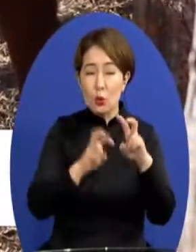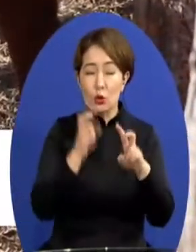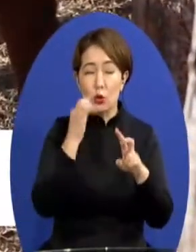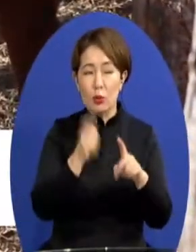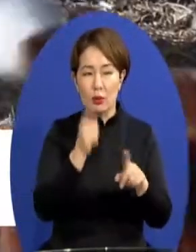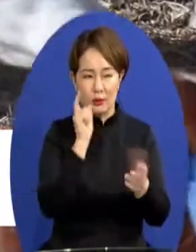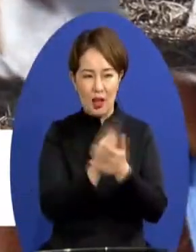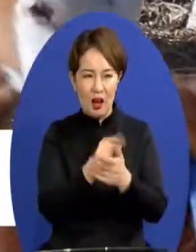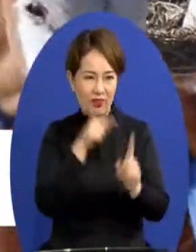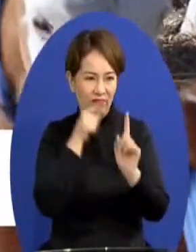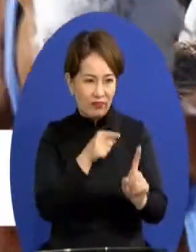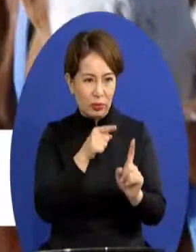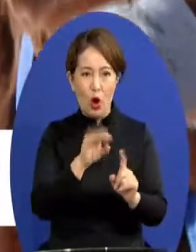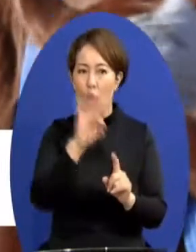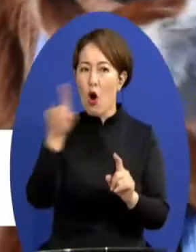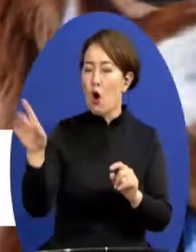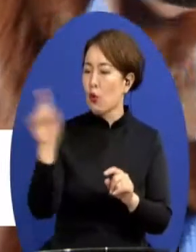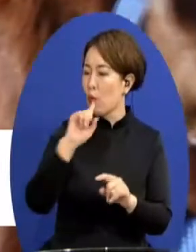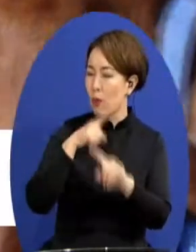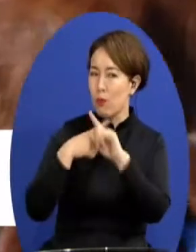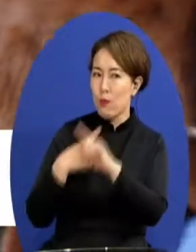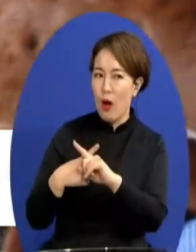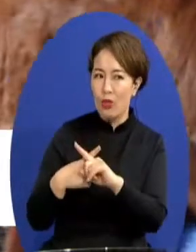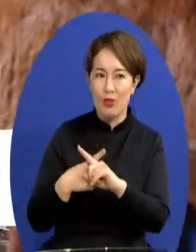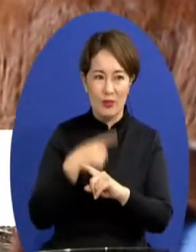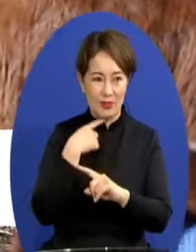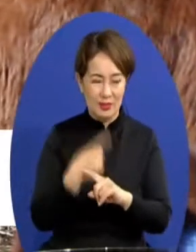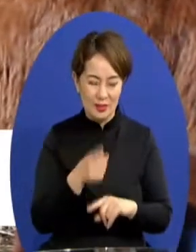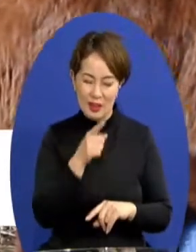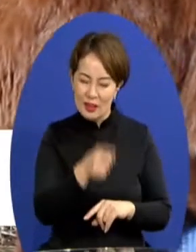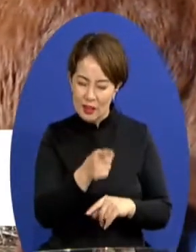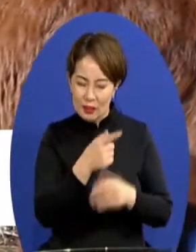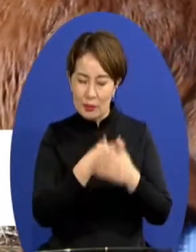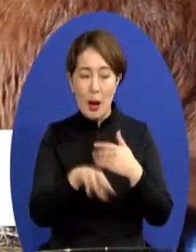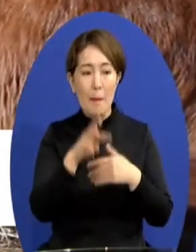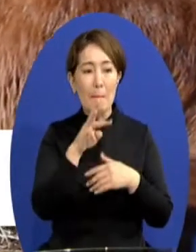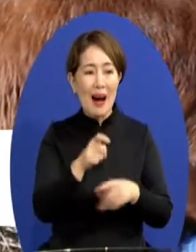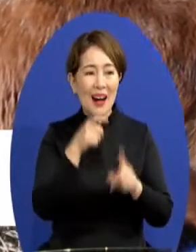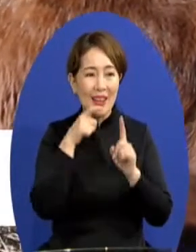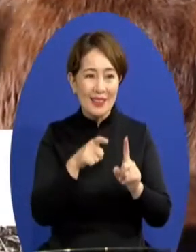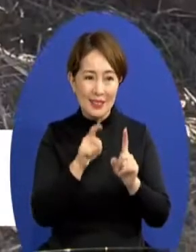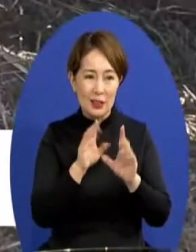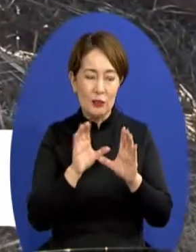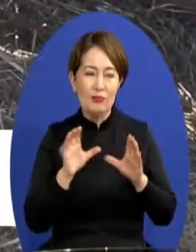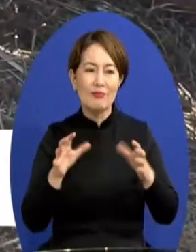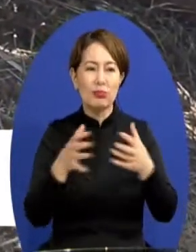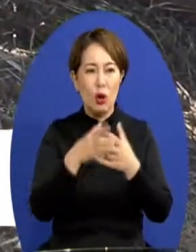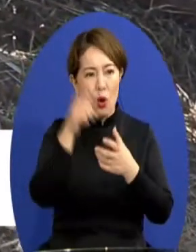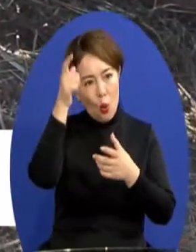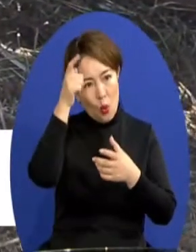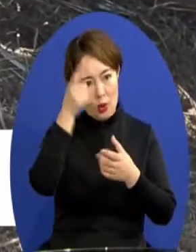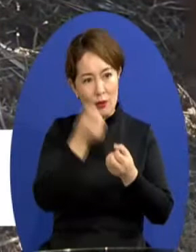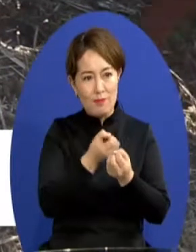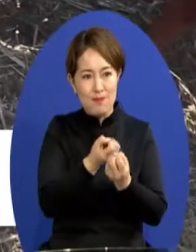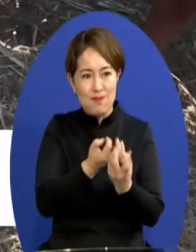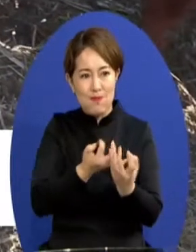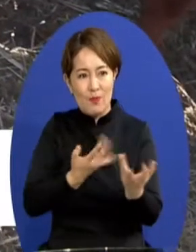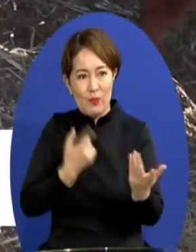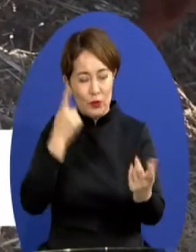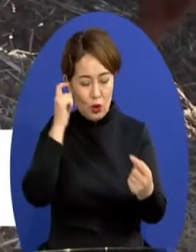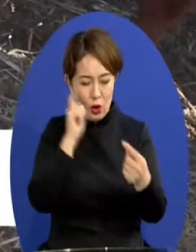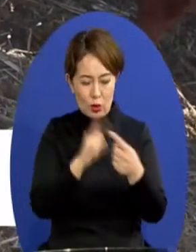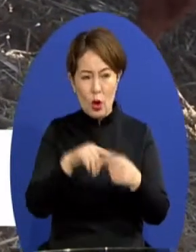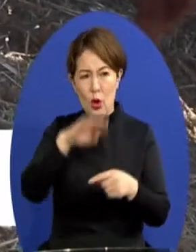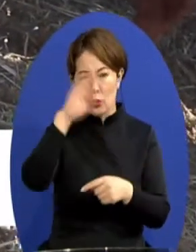хэлтүүлэх хийх захирамж гарчээ. Энэ нь махны чиглэлийн цөм сүрэг бий болгох зорилготой. Үүнээс гадна зуны цагт боловсруулж амжилтгүй